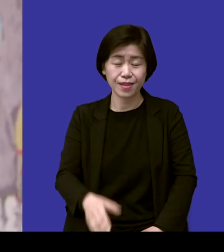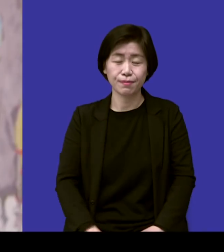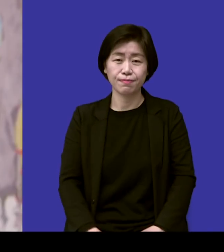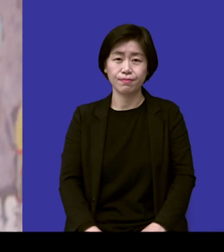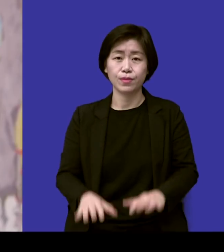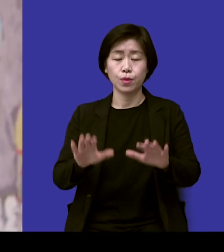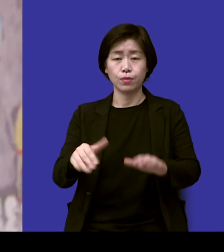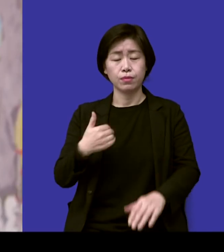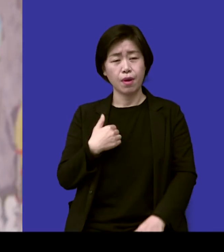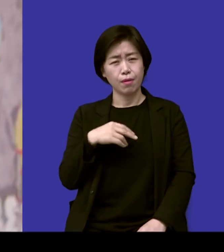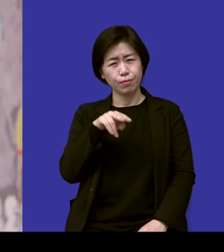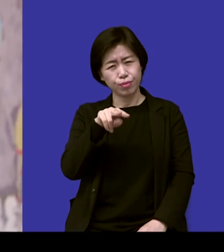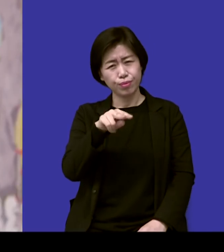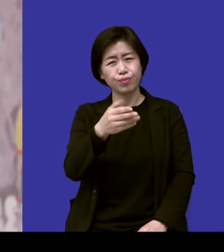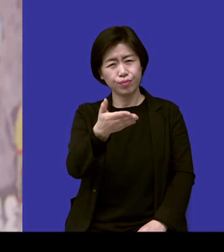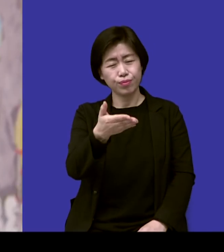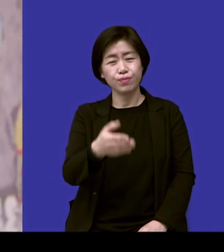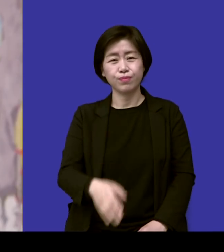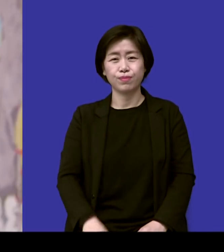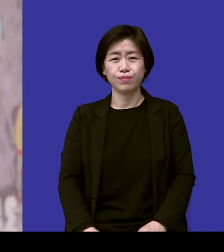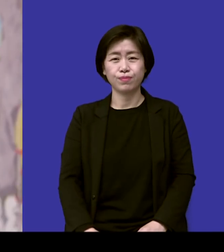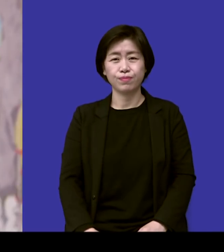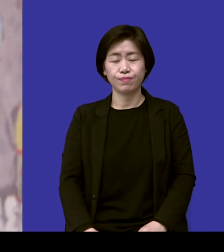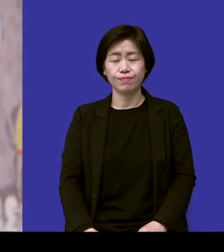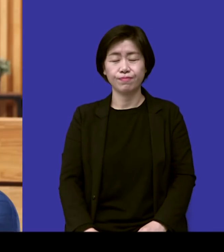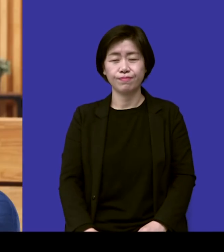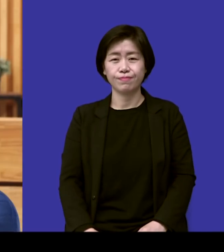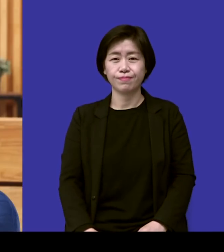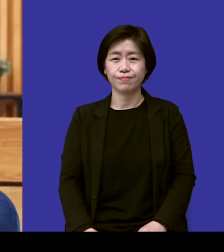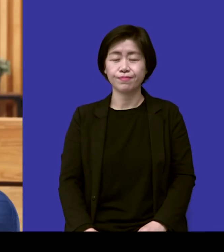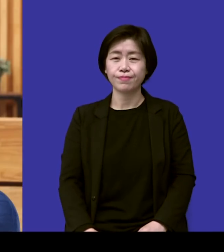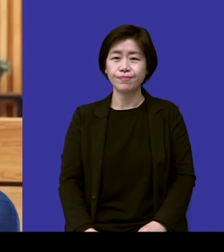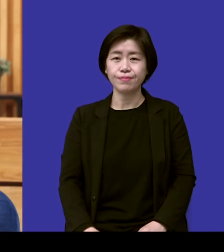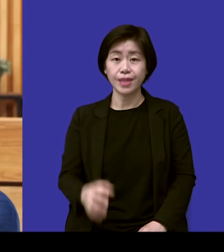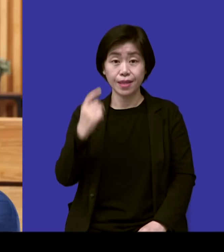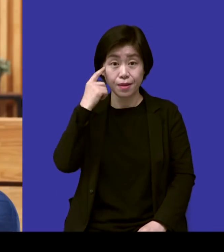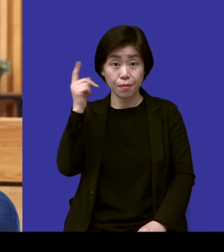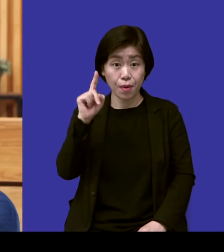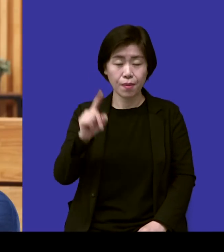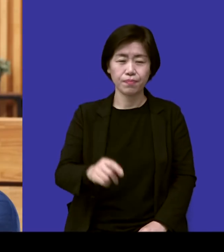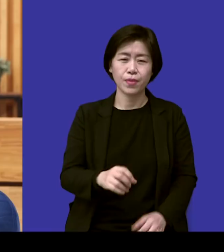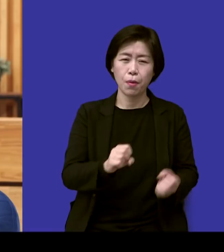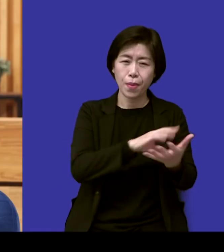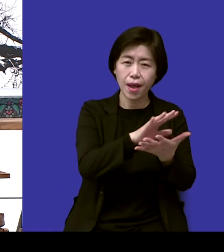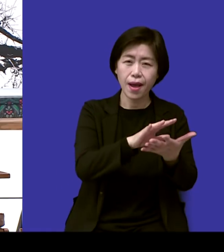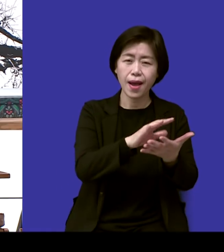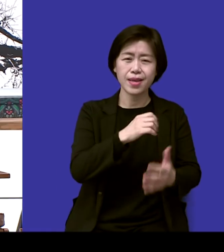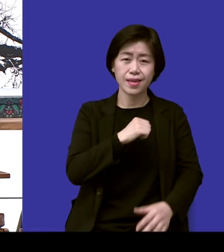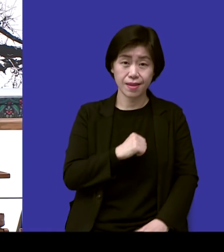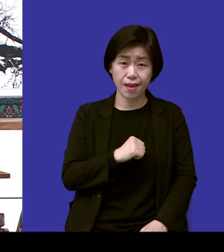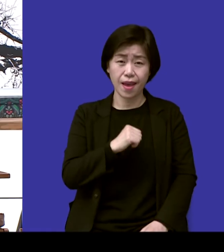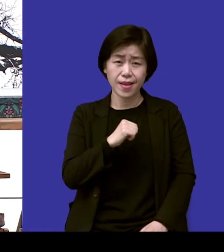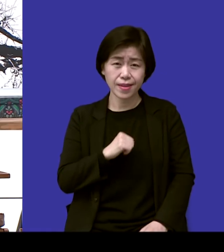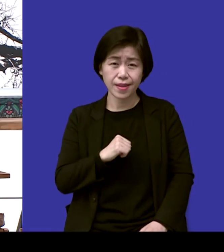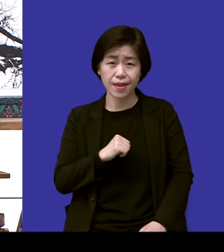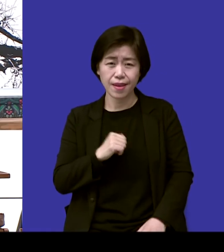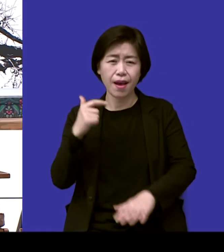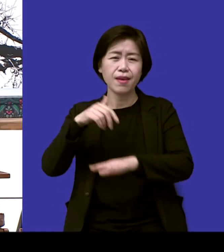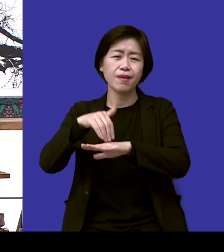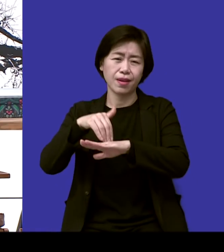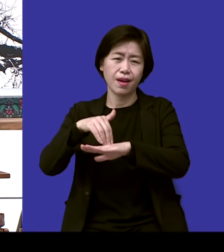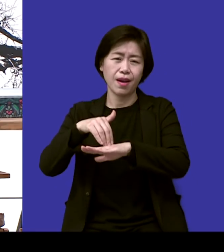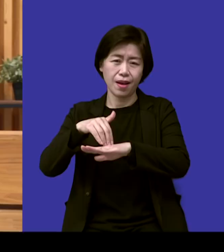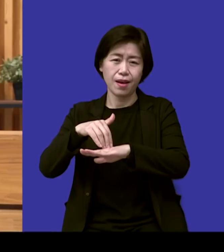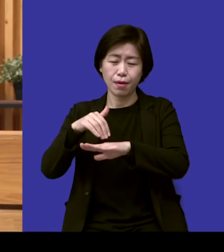저는 이도진 형제를 보면서 제가 간증할 때 늘 하는 말씀 중에 환난은 인내는 연단은 소망을 이룰 줄